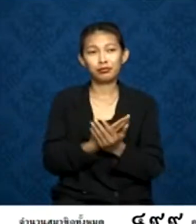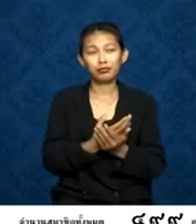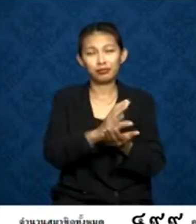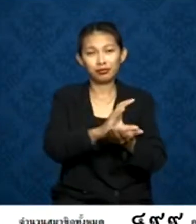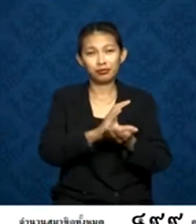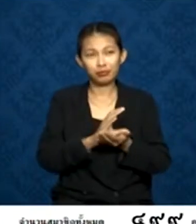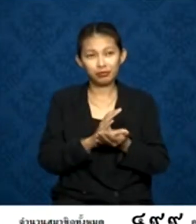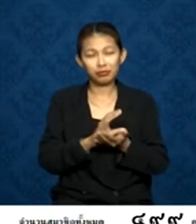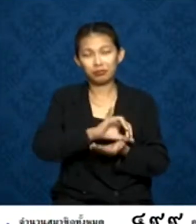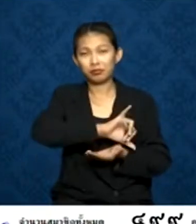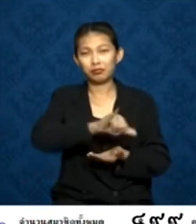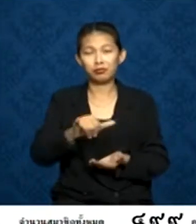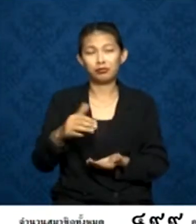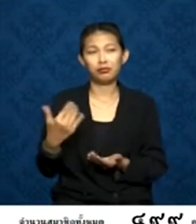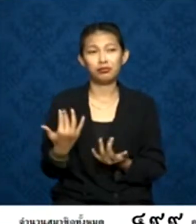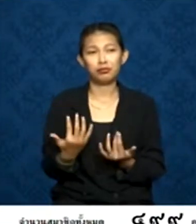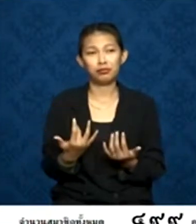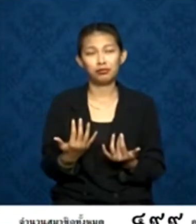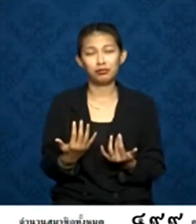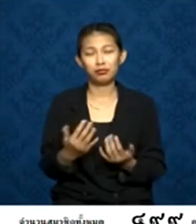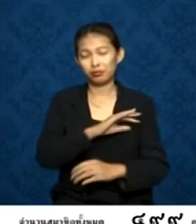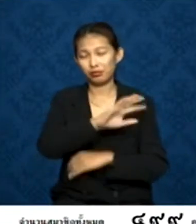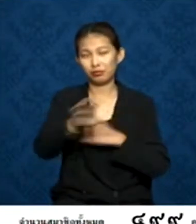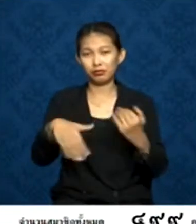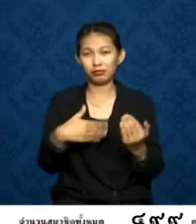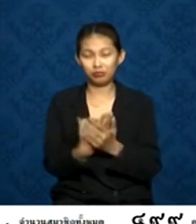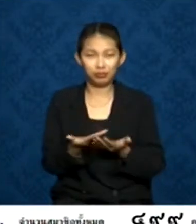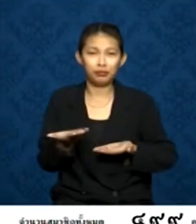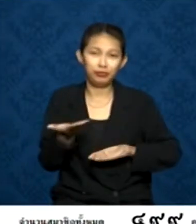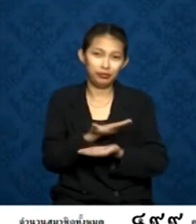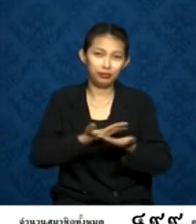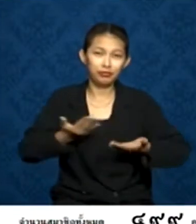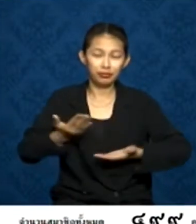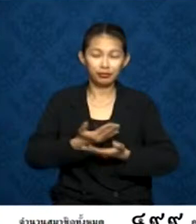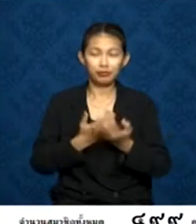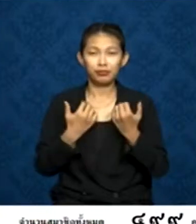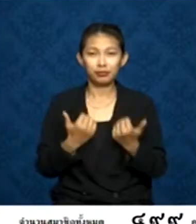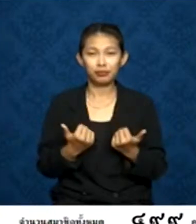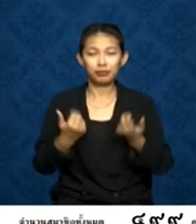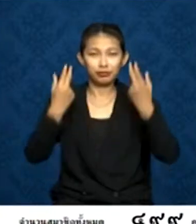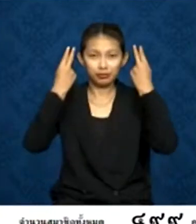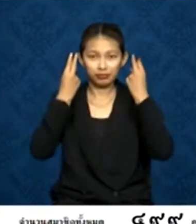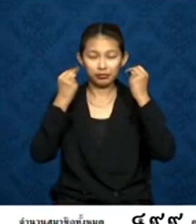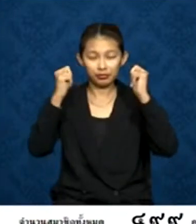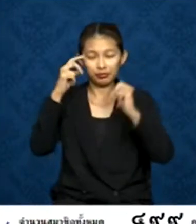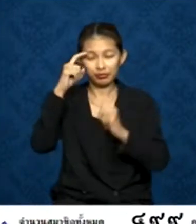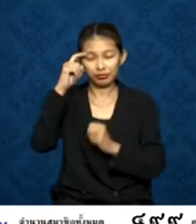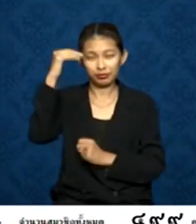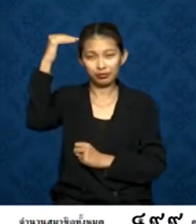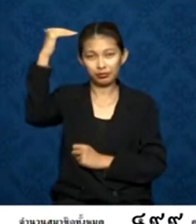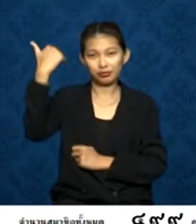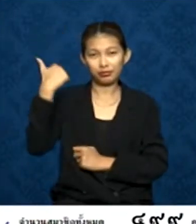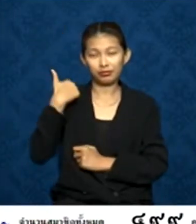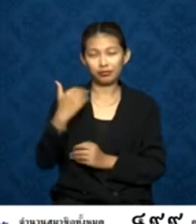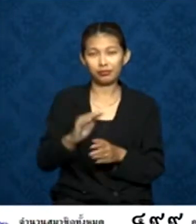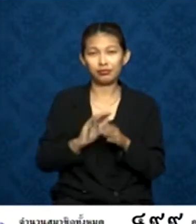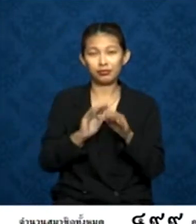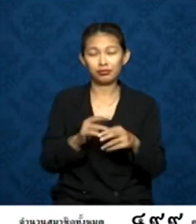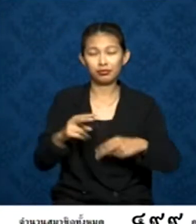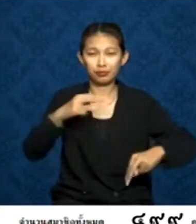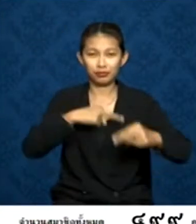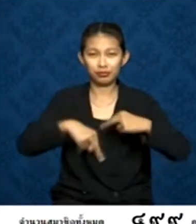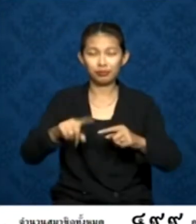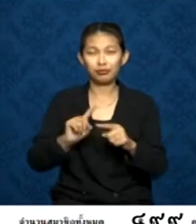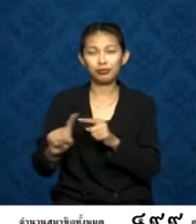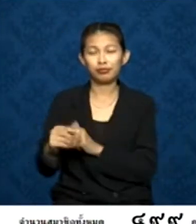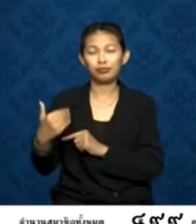างนั้นคงต้องเป็ส่วนที่พวกเราคำลงจพจณากตรงนี้ ทนยกรอปีได้กำชับส่างการให้ดูแลนี่คือข